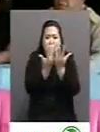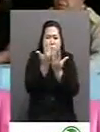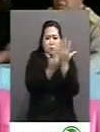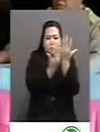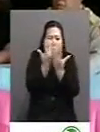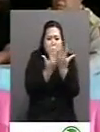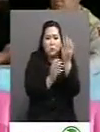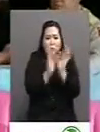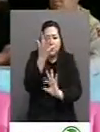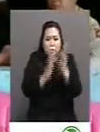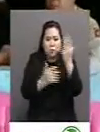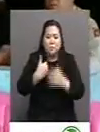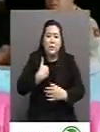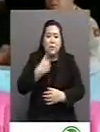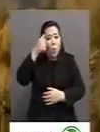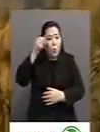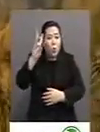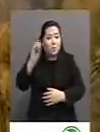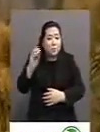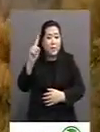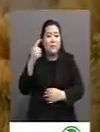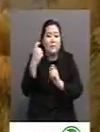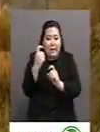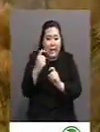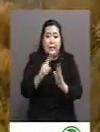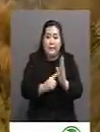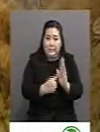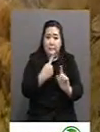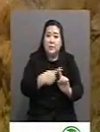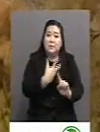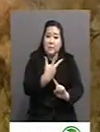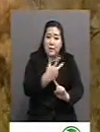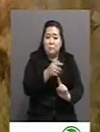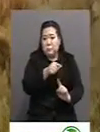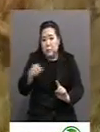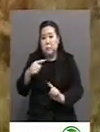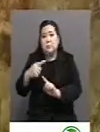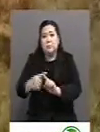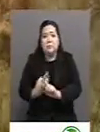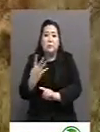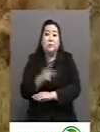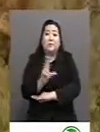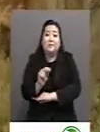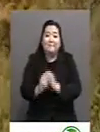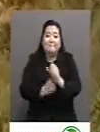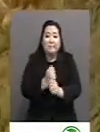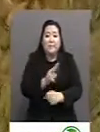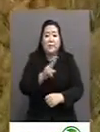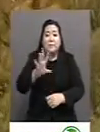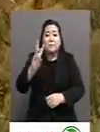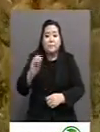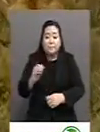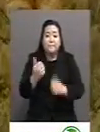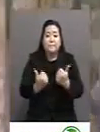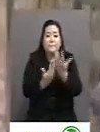ง61วันอันตรายคือตั้งแต่วันที่1มีนาคมจนไปวันถึงวันที่30เมษายน2560เพราะว่าย